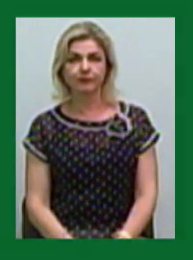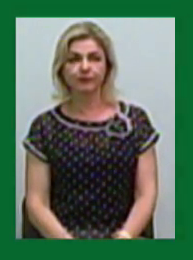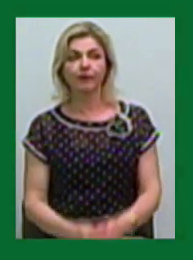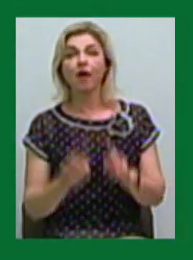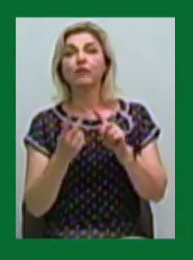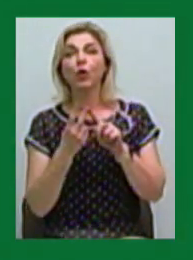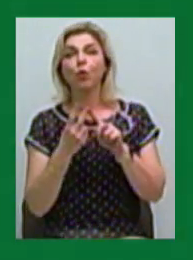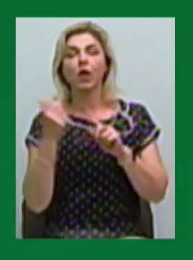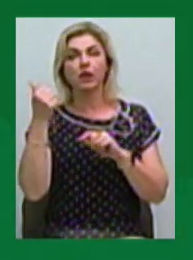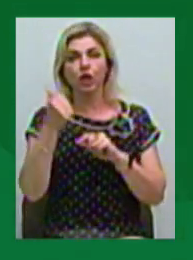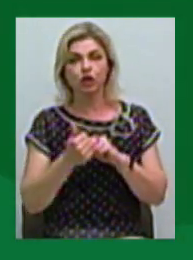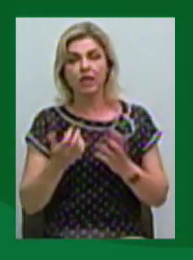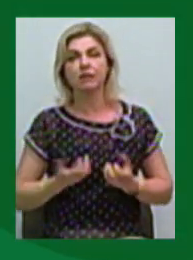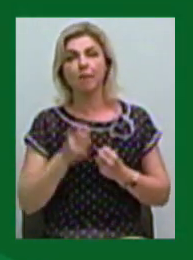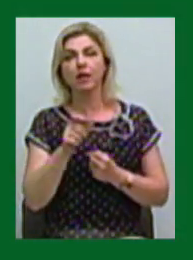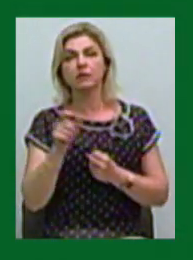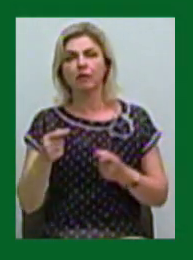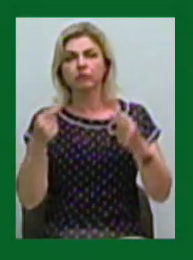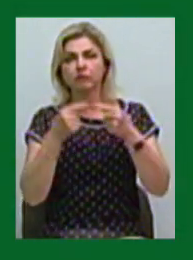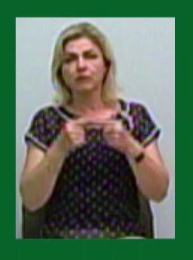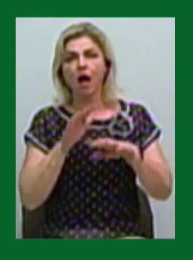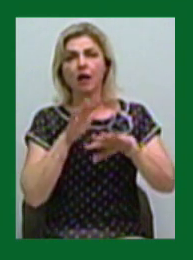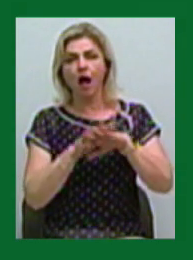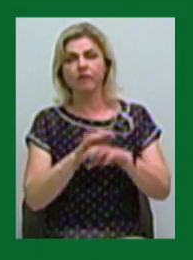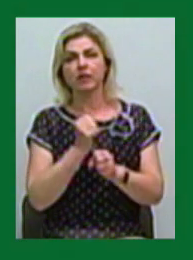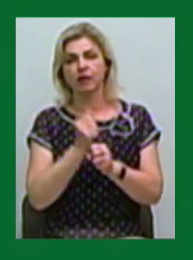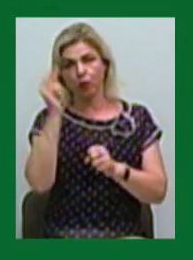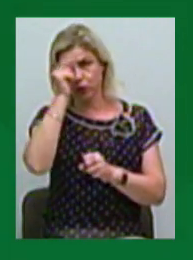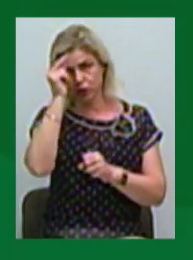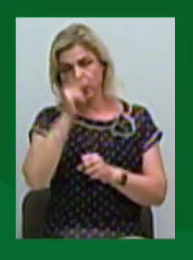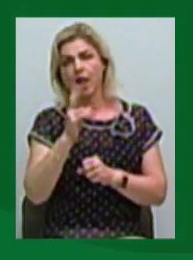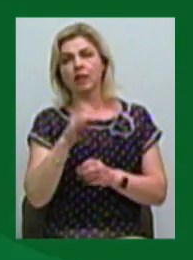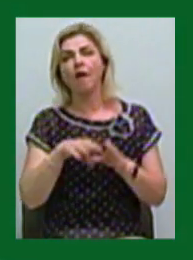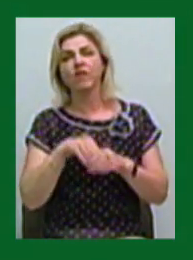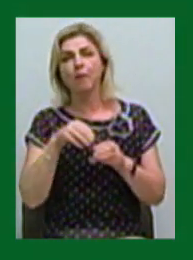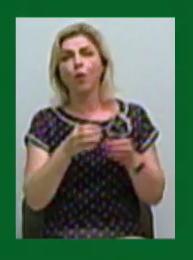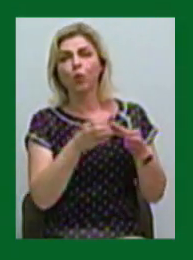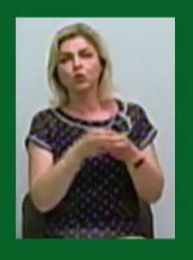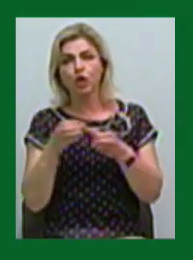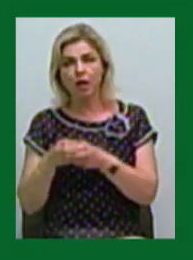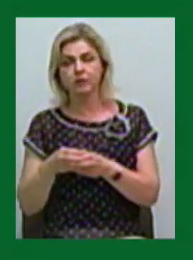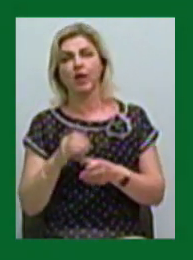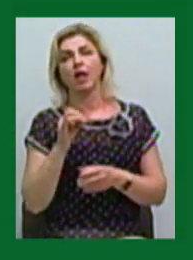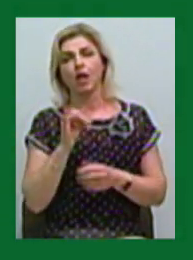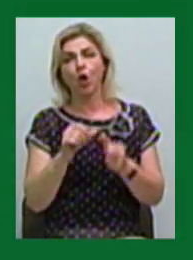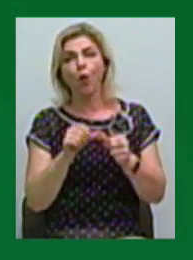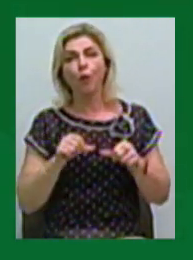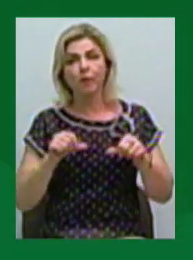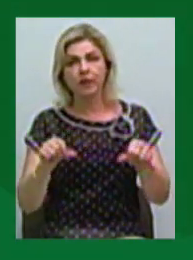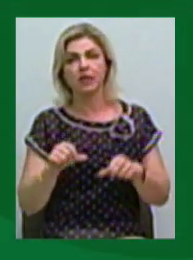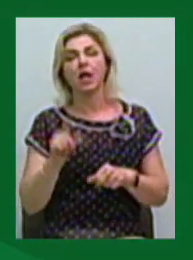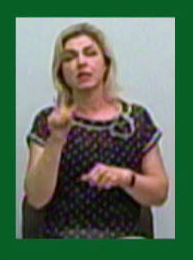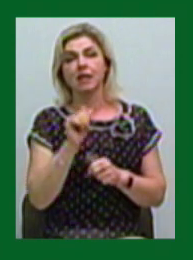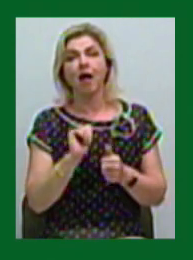Другий тиждень рятувальники згідно з графіком проводять тактичні заняття на виборчих дільницях та окружних комісіях, задіяних під час позачергових